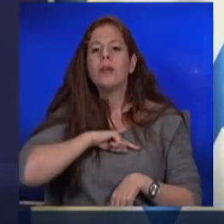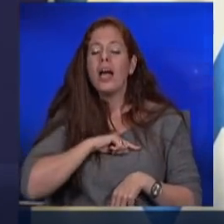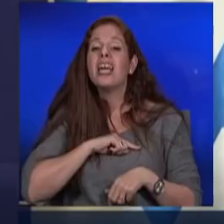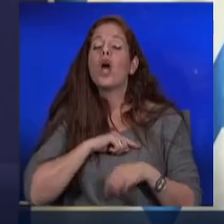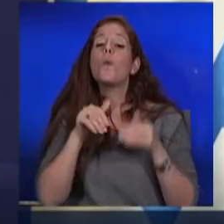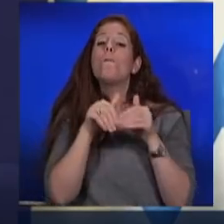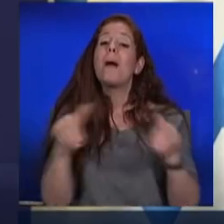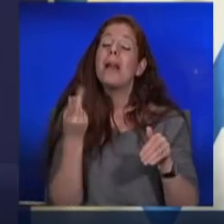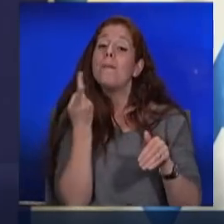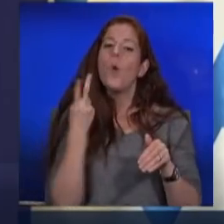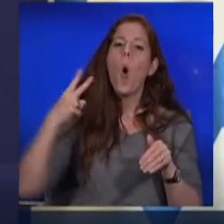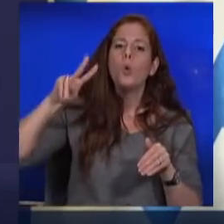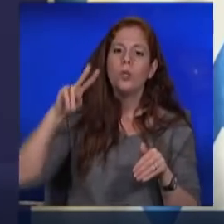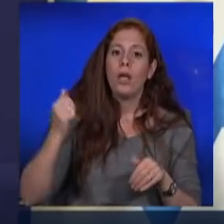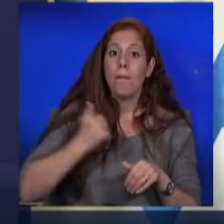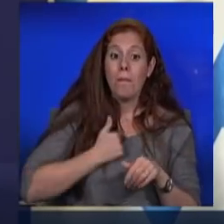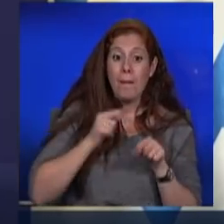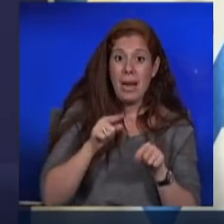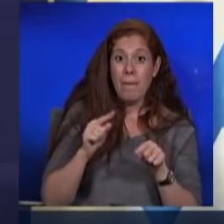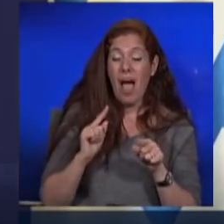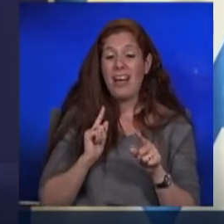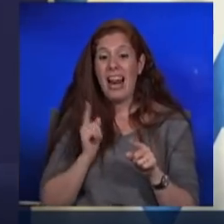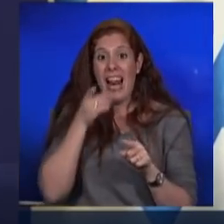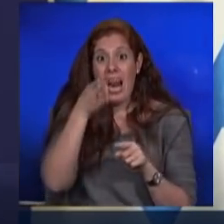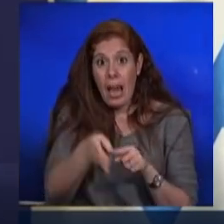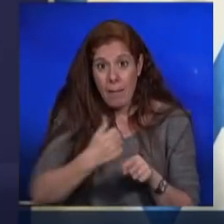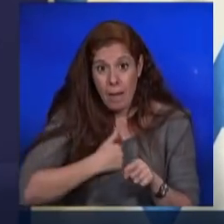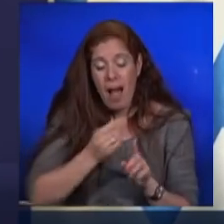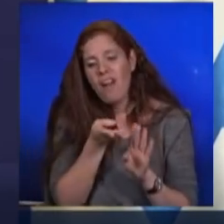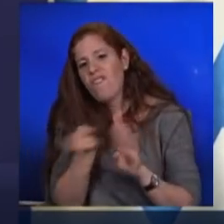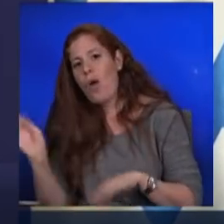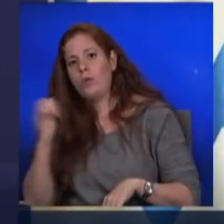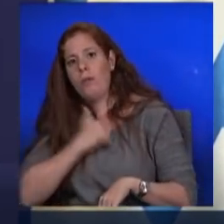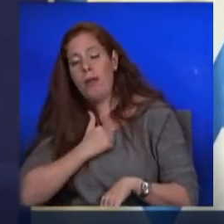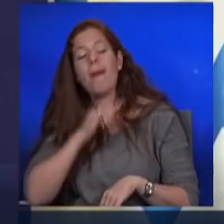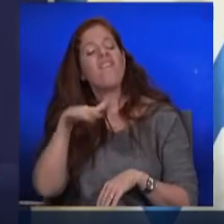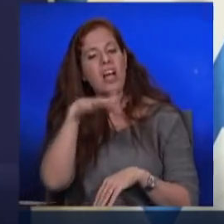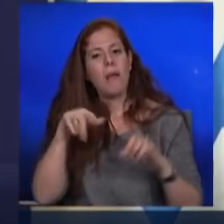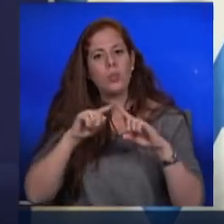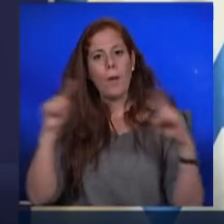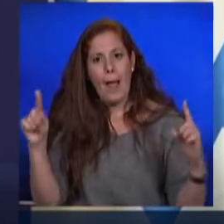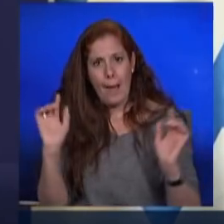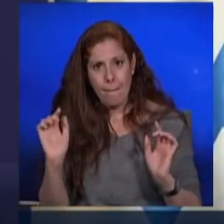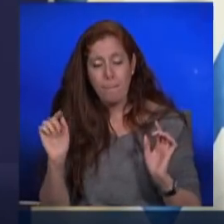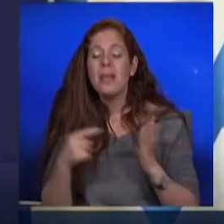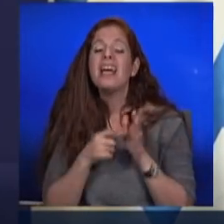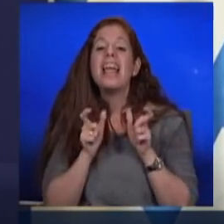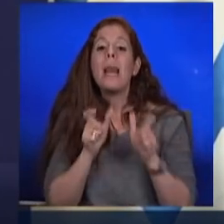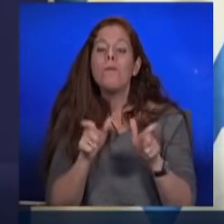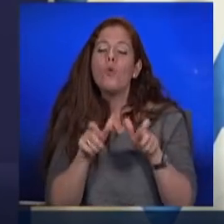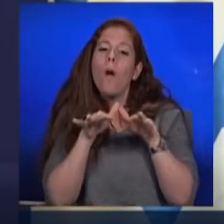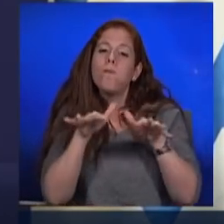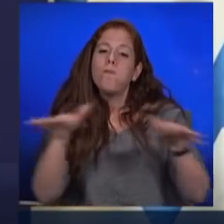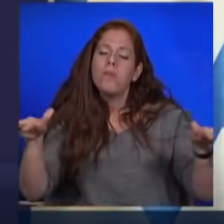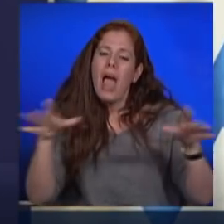בני ברק ומבני ברק, וגם לאזורים אחרים, כדי למנוע הדבקות. כשאני